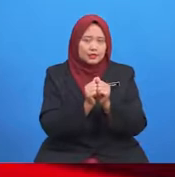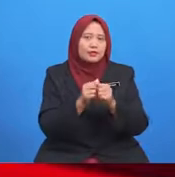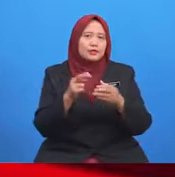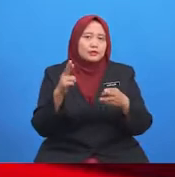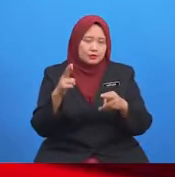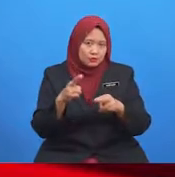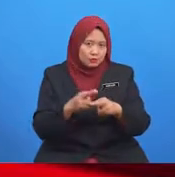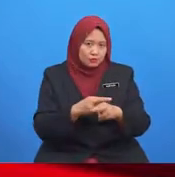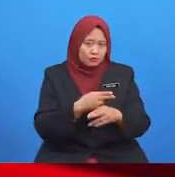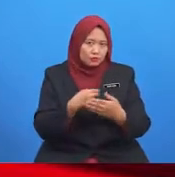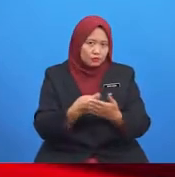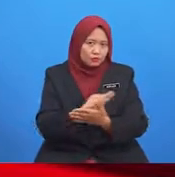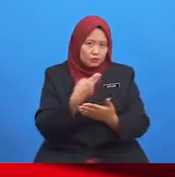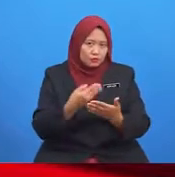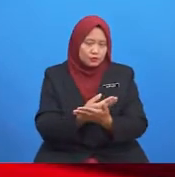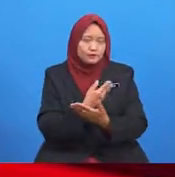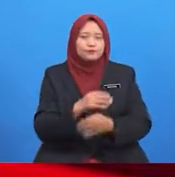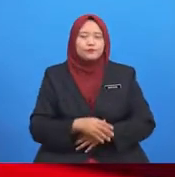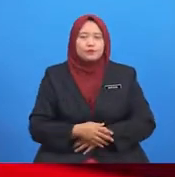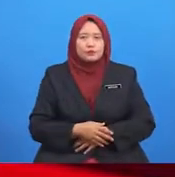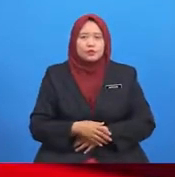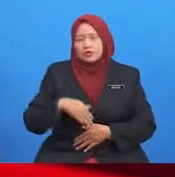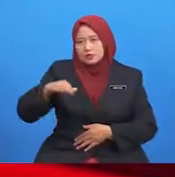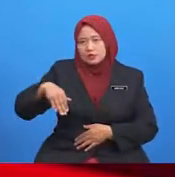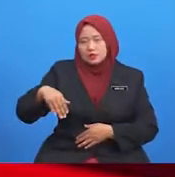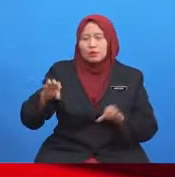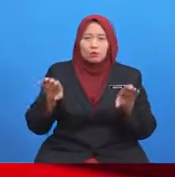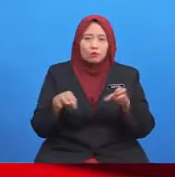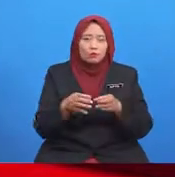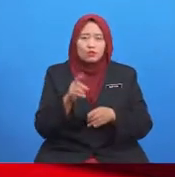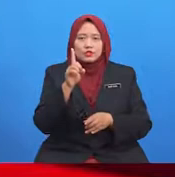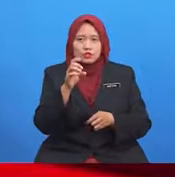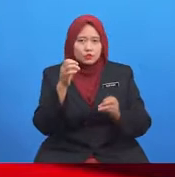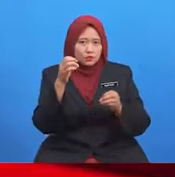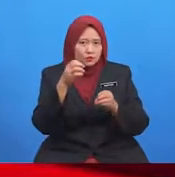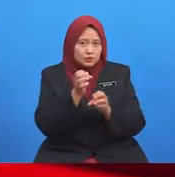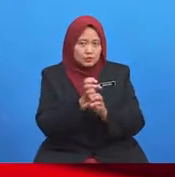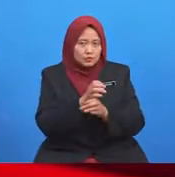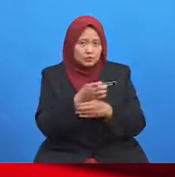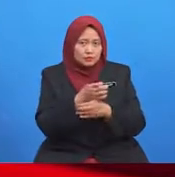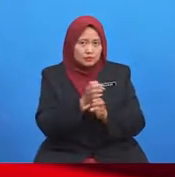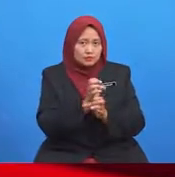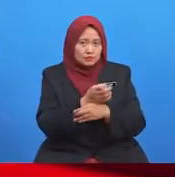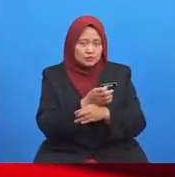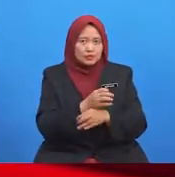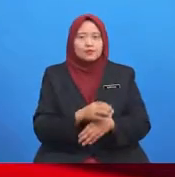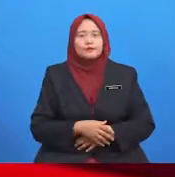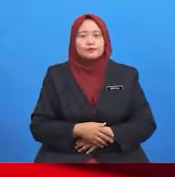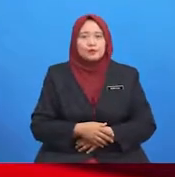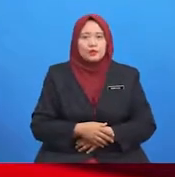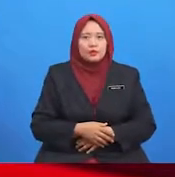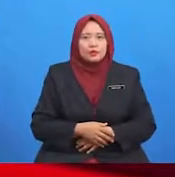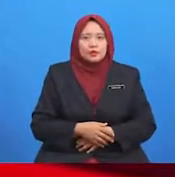Murid-murid, sebelum menghasilkan sesuatu reka ciptaan, seseorang pereka cipta perlu